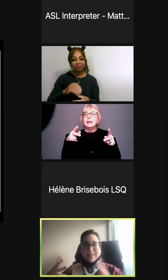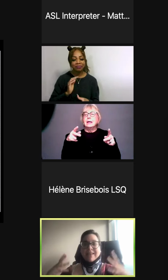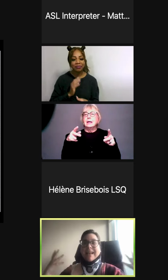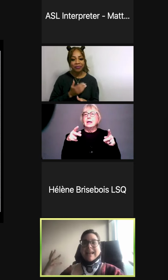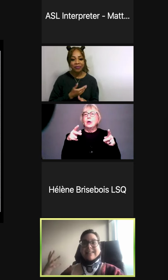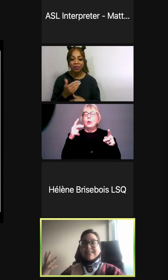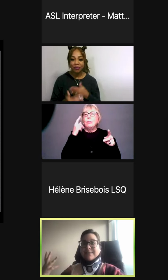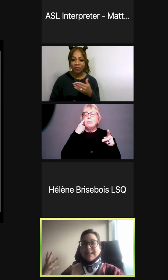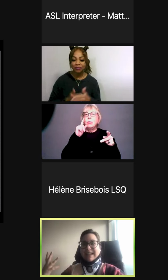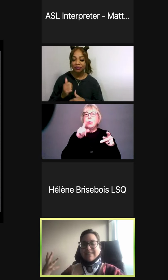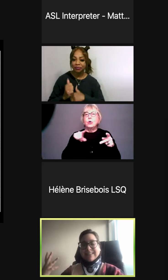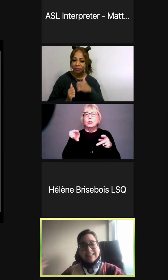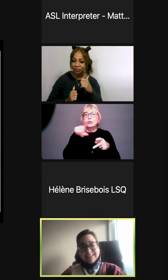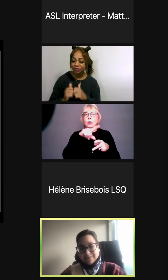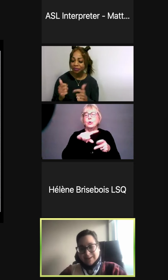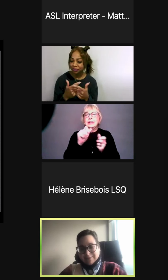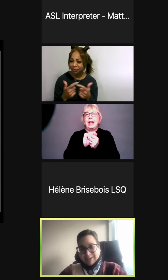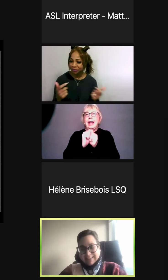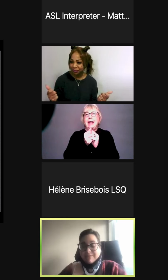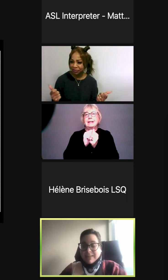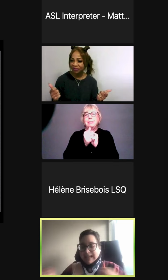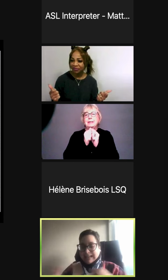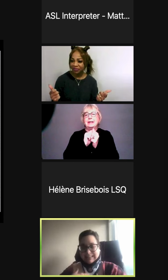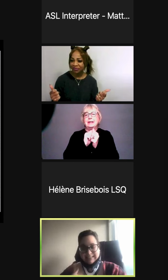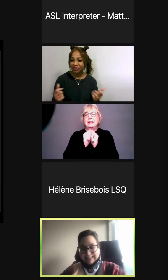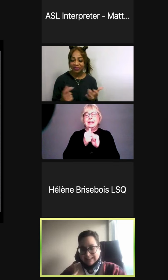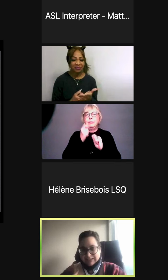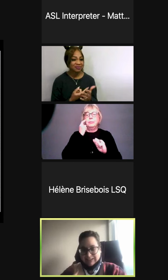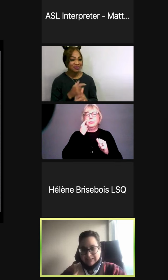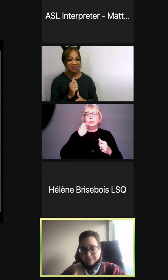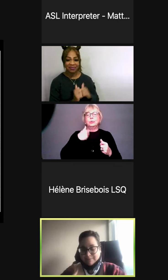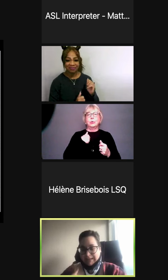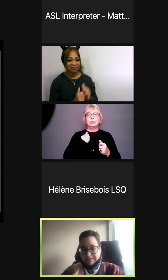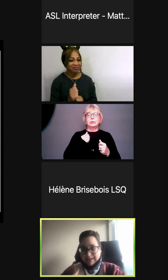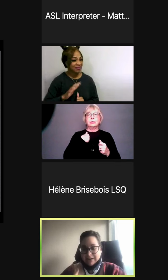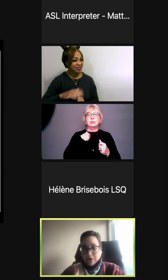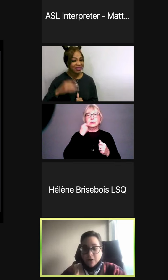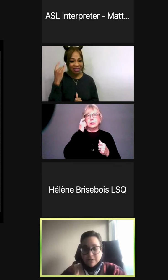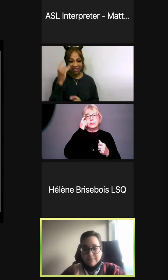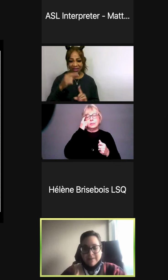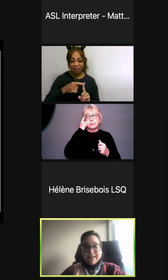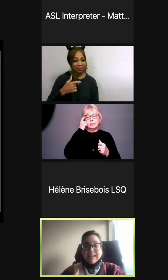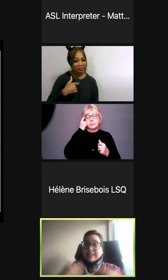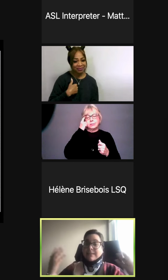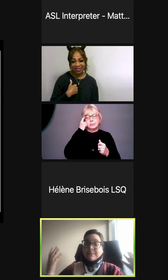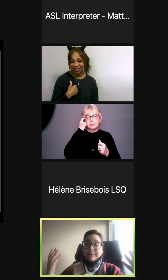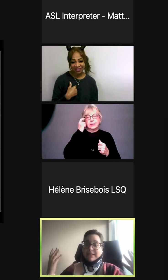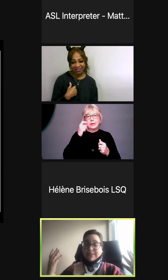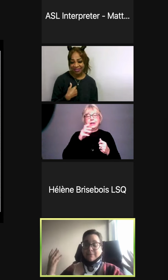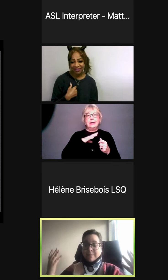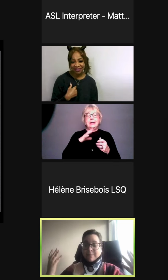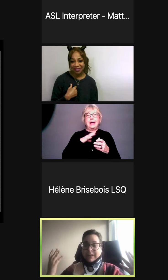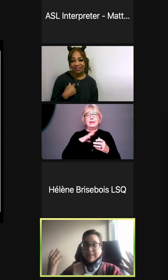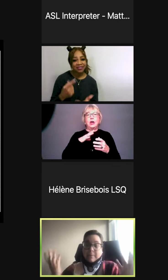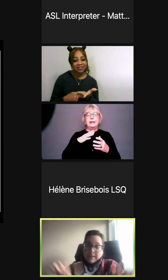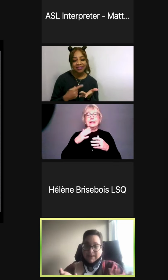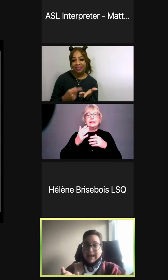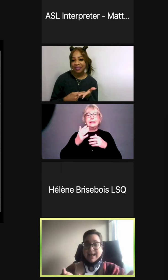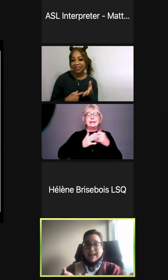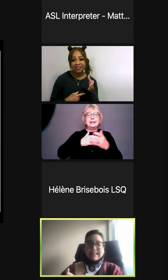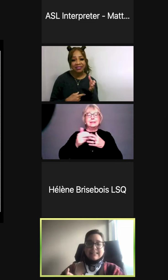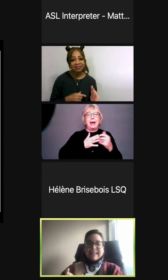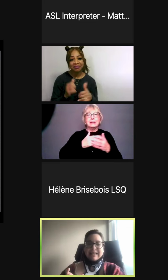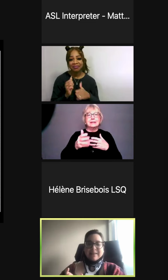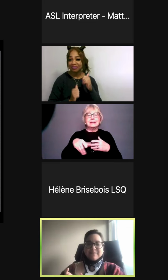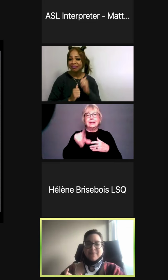adapter à notre espace? Et parfois, ces espaces ou ces cadres, ce sont des espaces qui n'ont